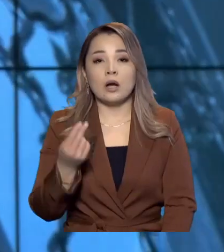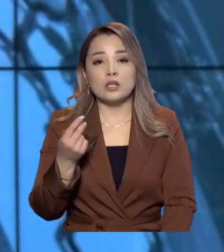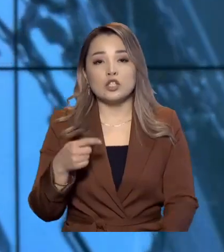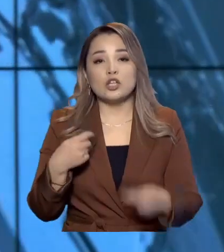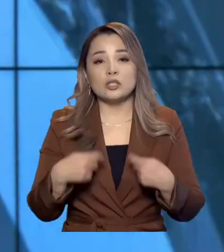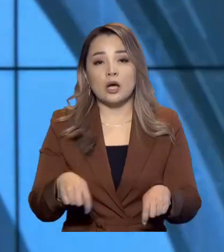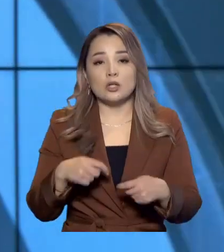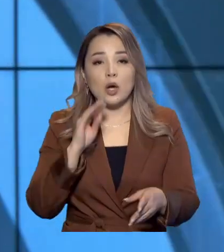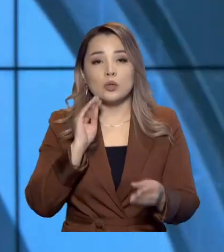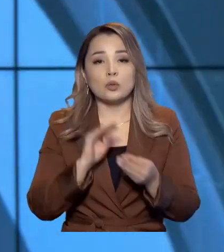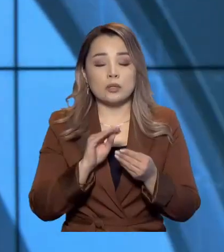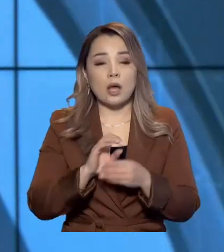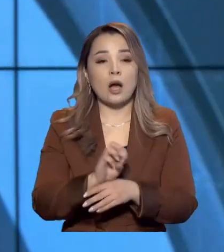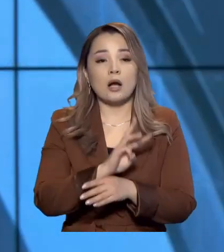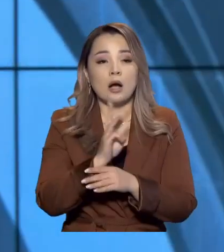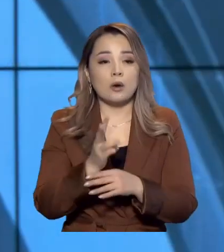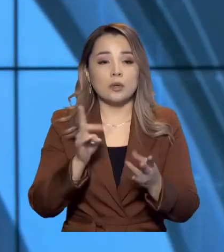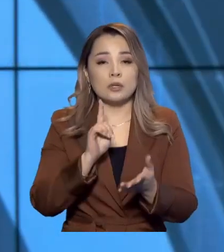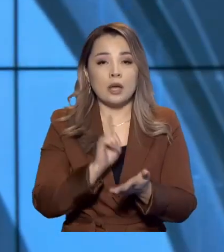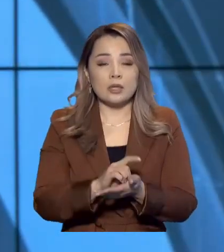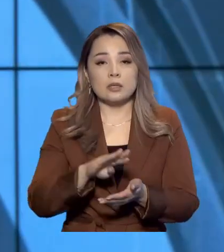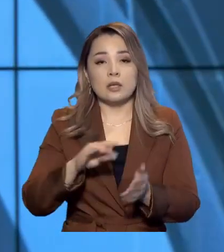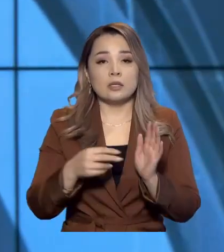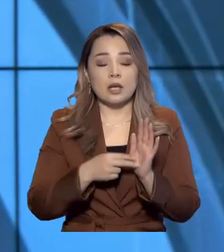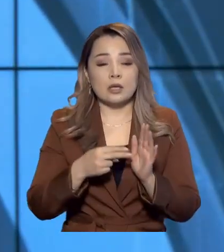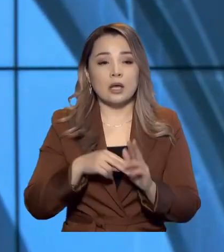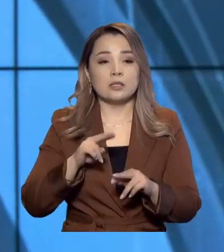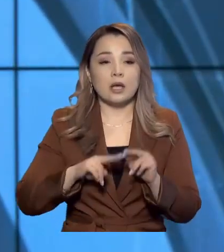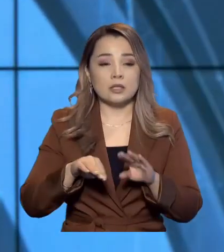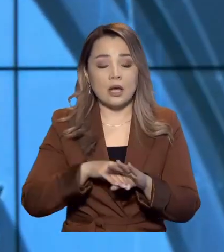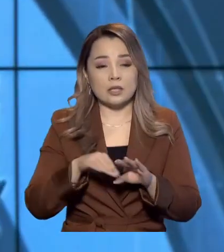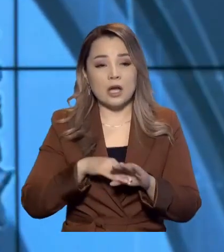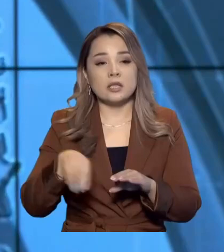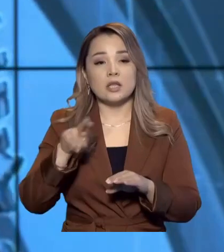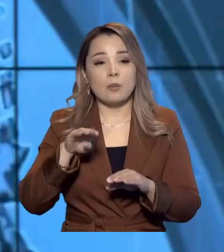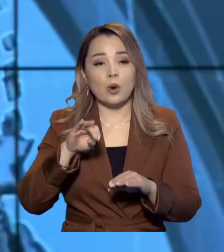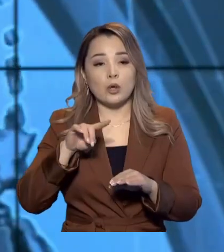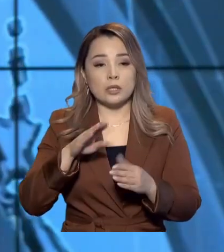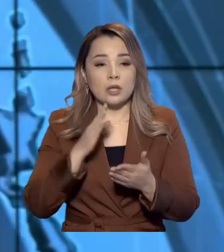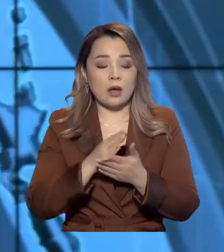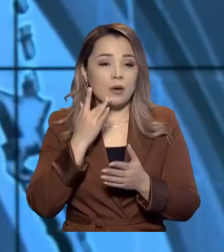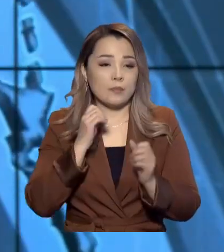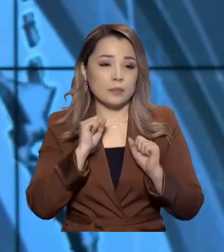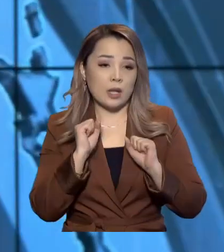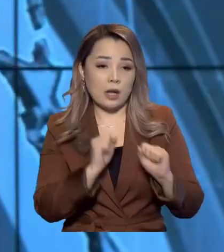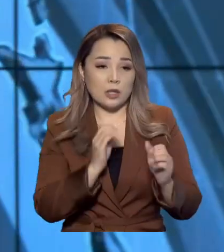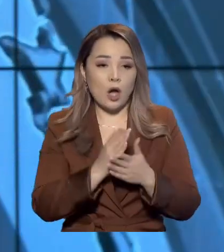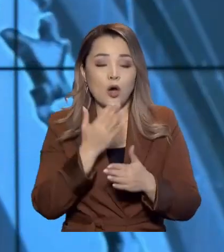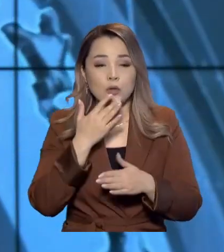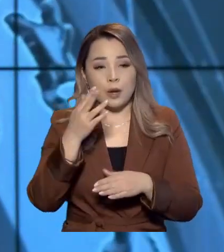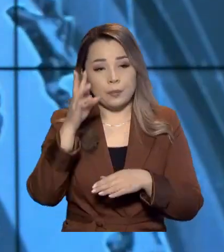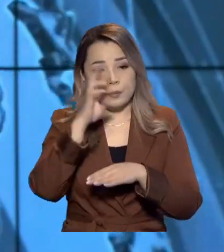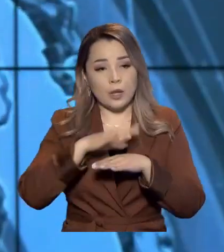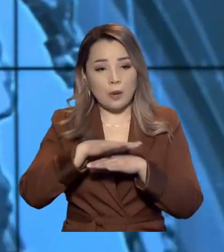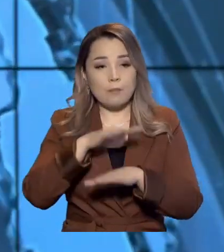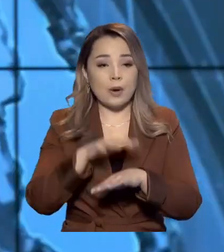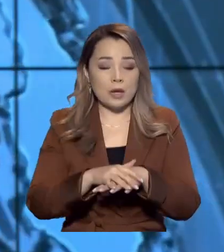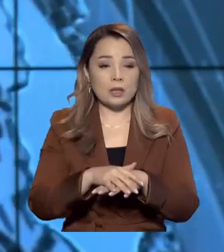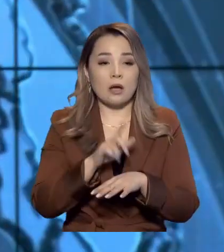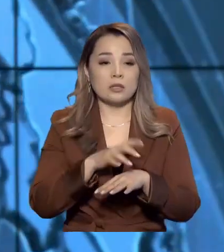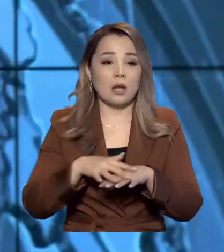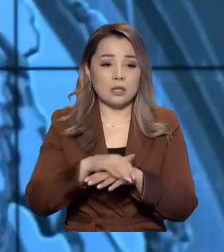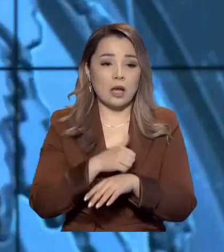ал қаржы нарығының тұрақтылығын қамтамасыз ету үшін теңгемен салынған депозиттер қорғалады. Үкімет пен Ұлттық банк жобаясында